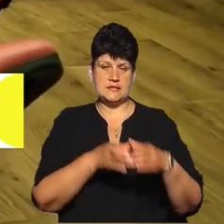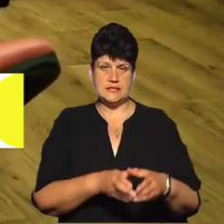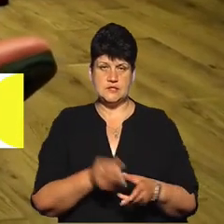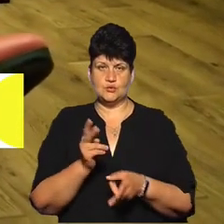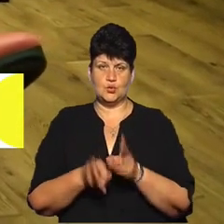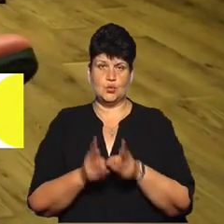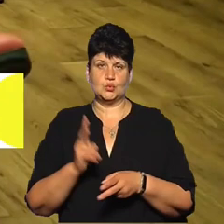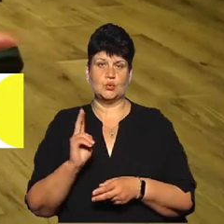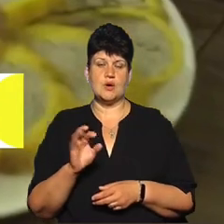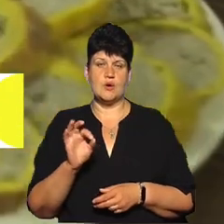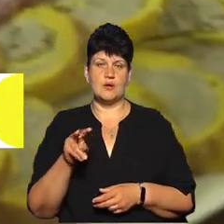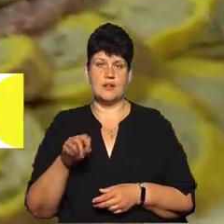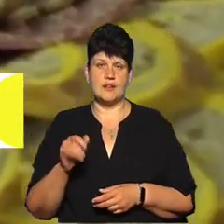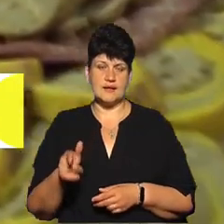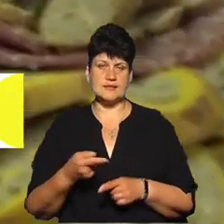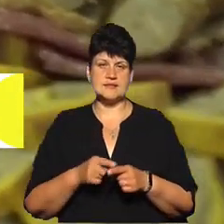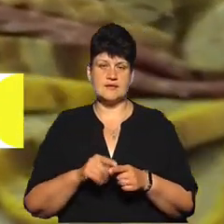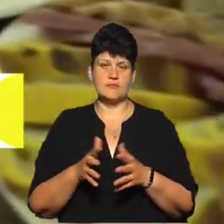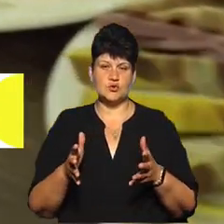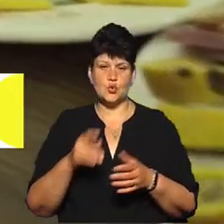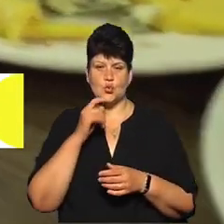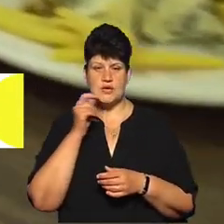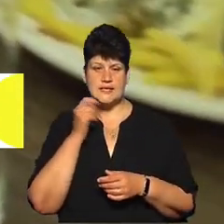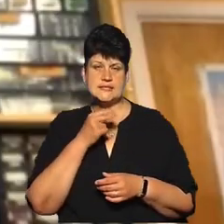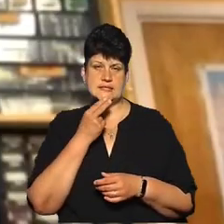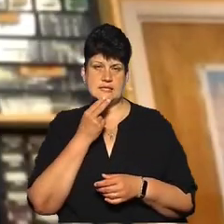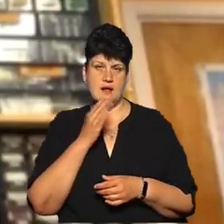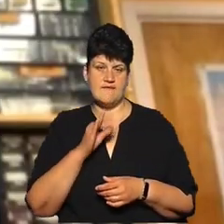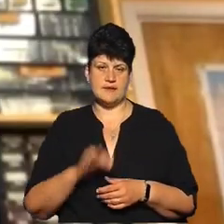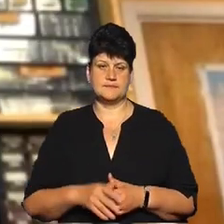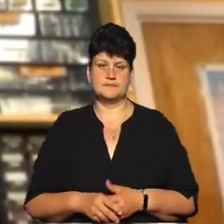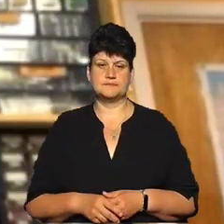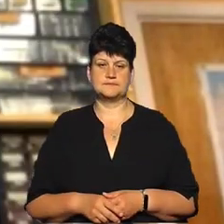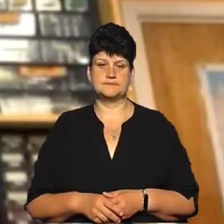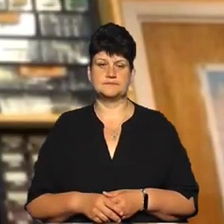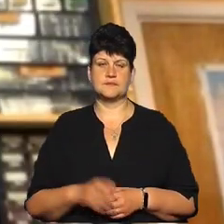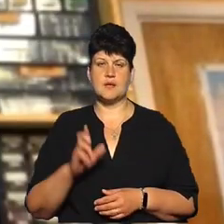столах зазвичай українські страви, розповідає Володимир. Борщ,